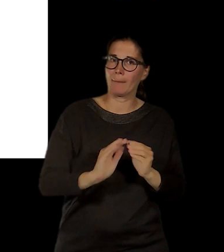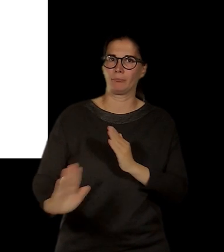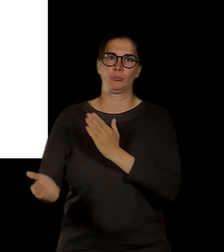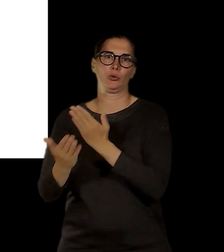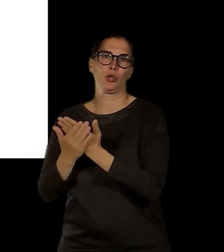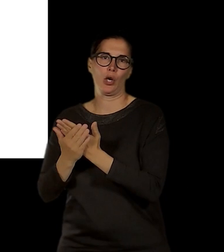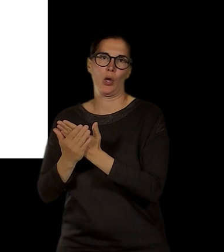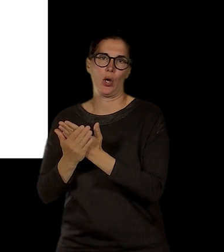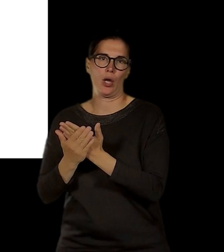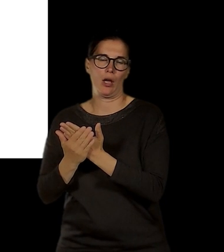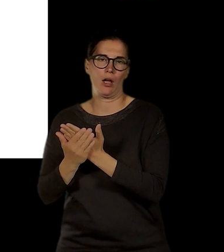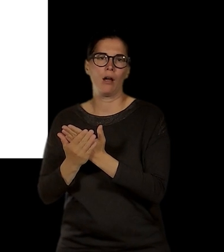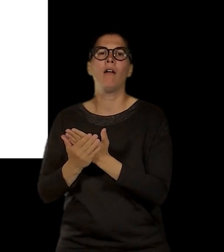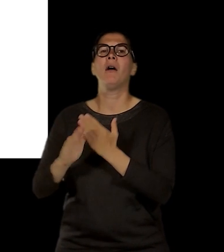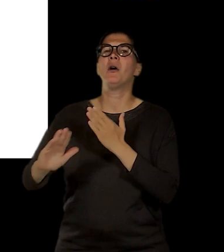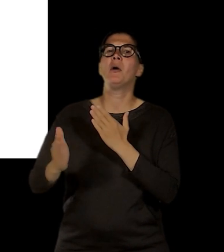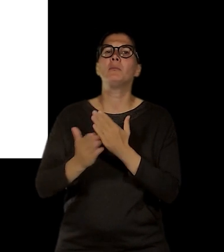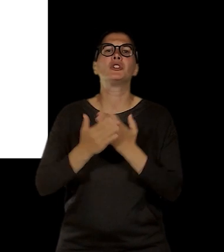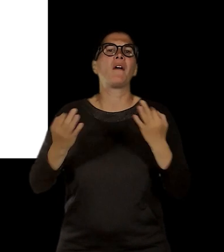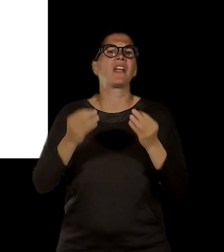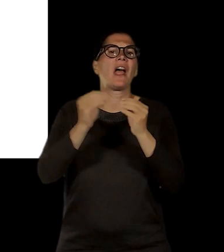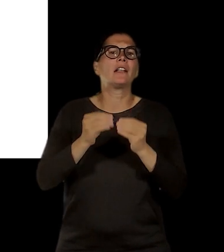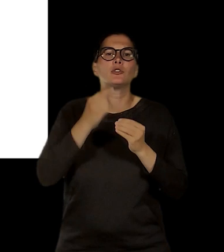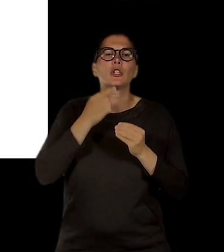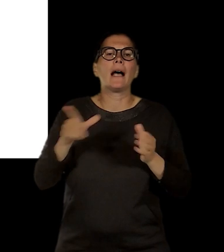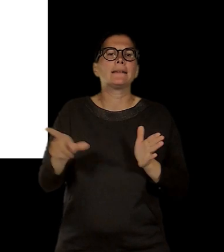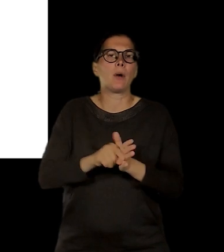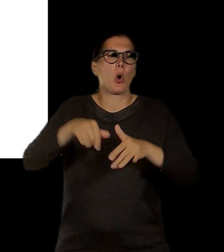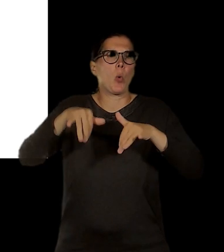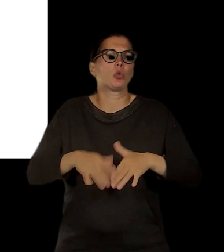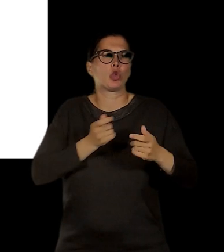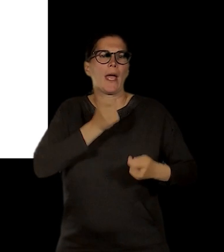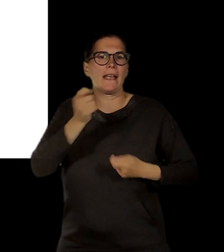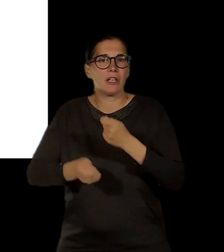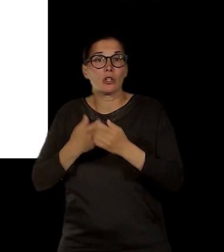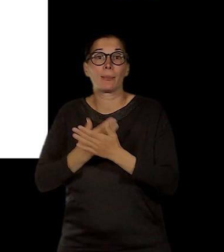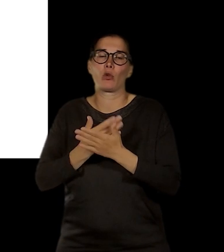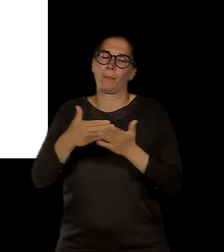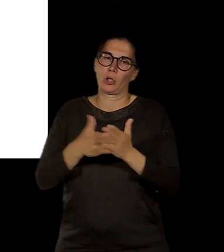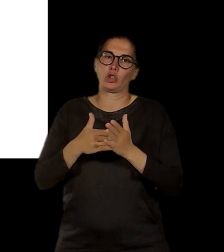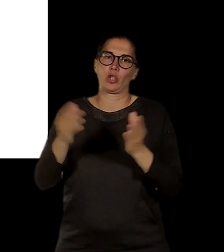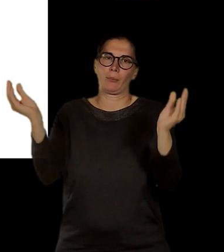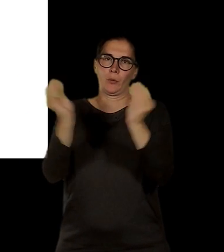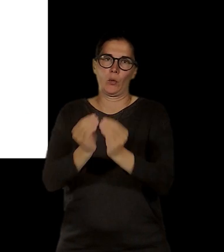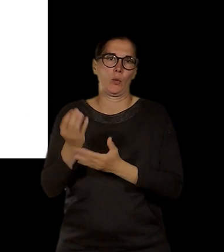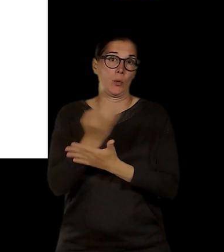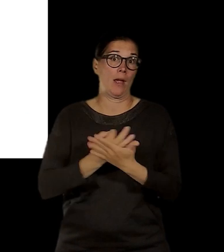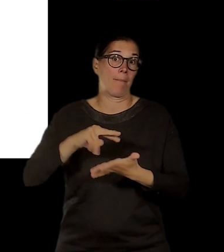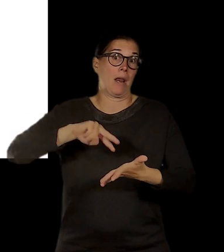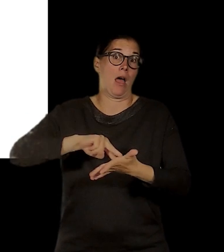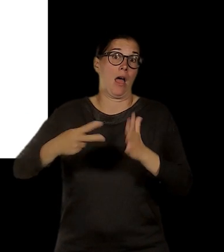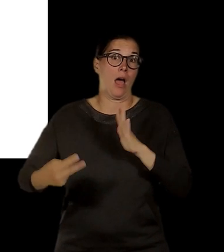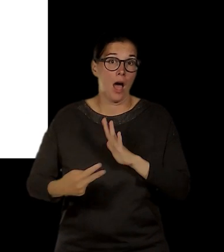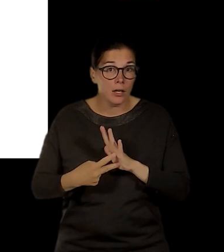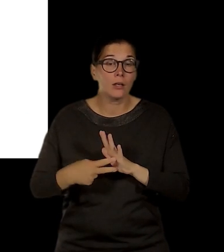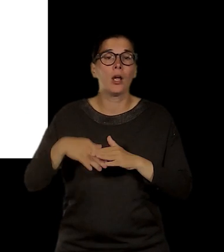říkáme spoluúčast investorů, a tvoří vlastně takovou formu regulačního plánu, kde se říká, kdo kde